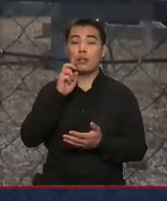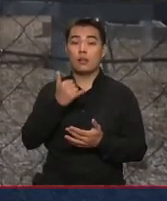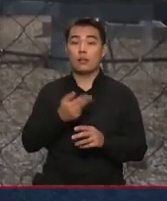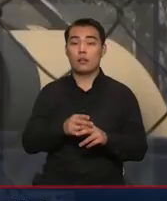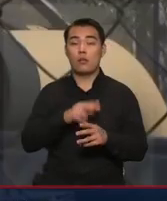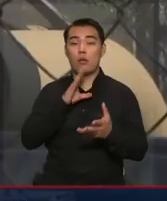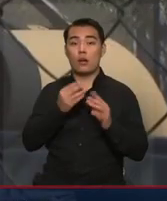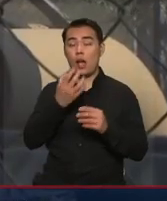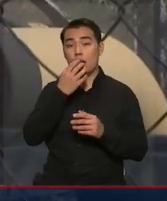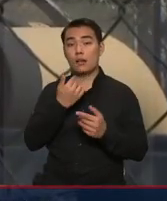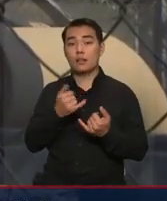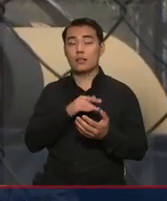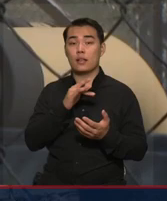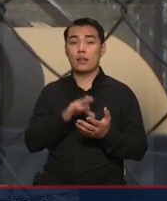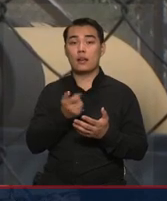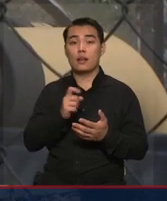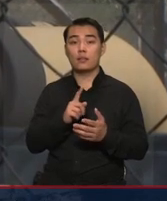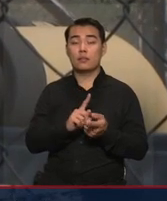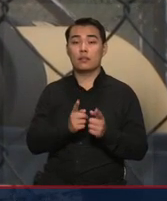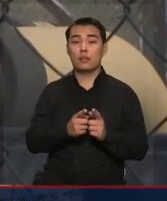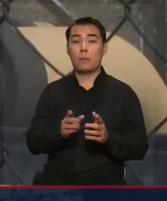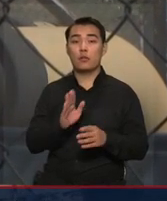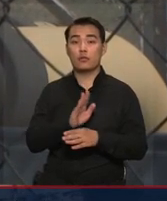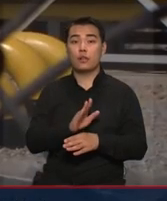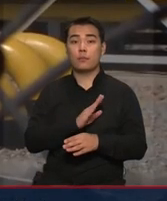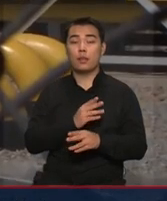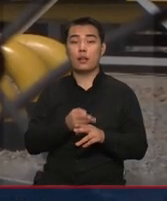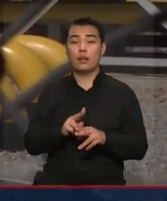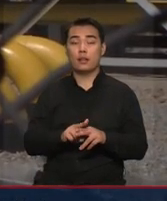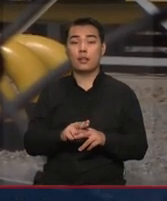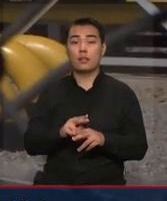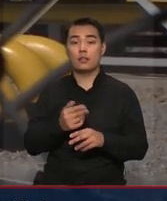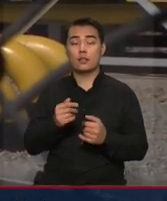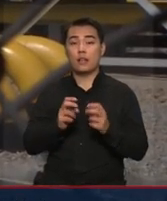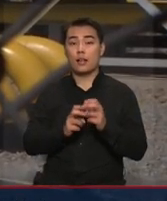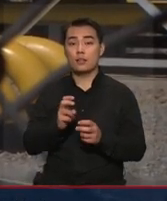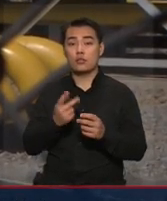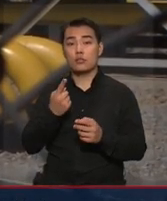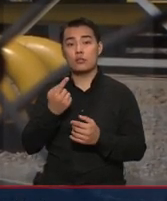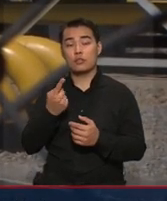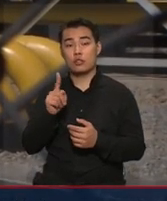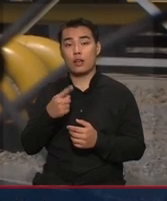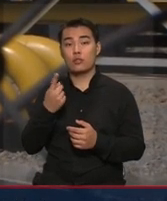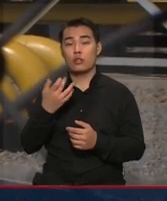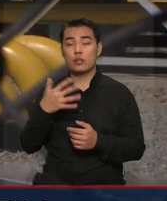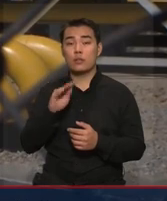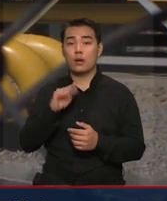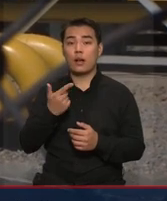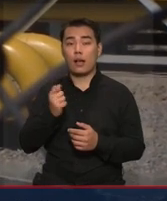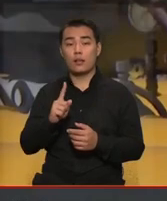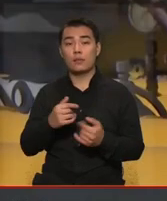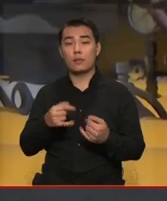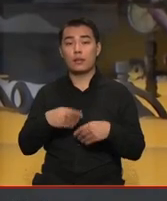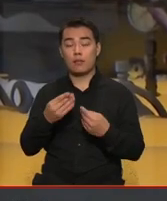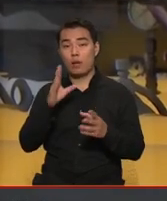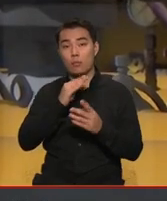жылу орталықтарын газға көшіру жөнінде тапсырма берген. Станция сағатына 150 мың текше метр газ таратуға